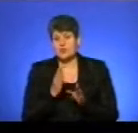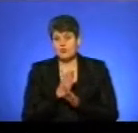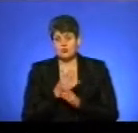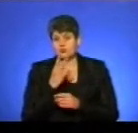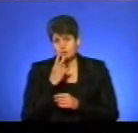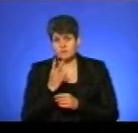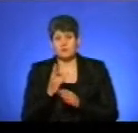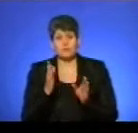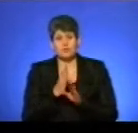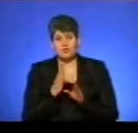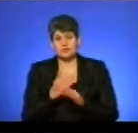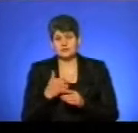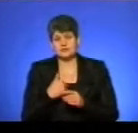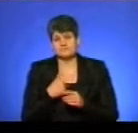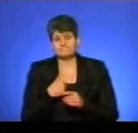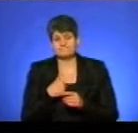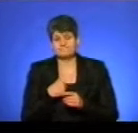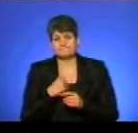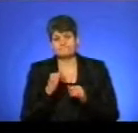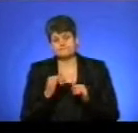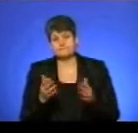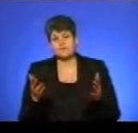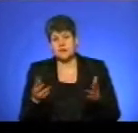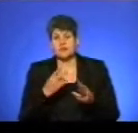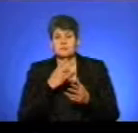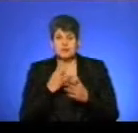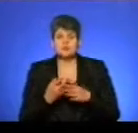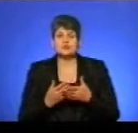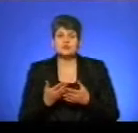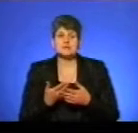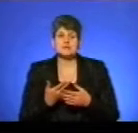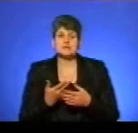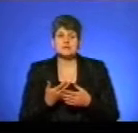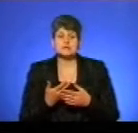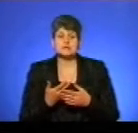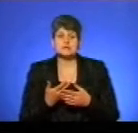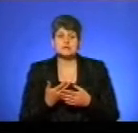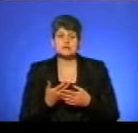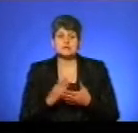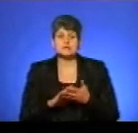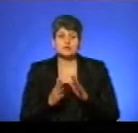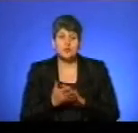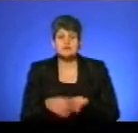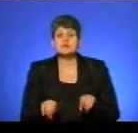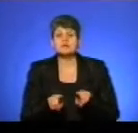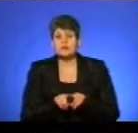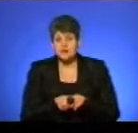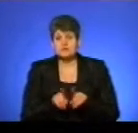бачимо, що погода трошки нас підвела, але ми бачимо так, що ситуація у нас виходить так,